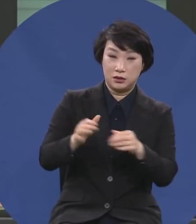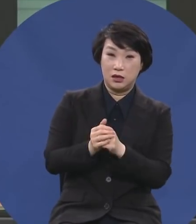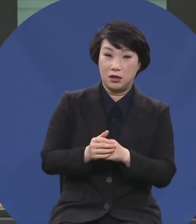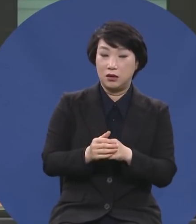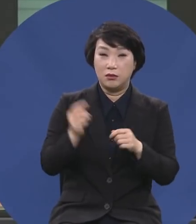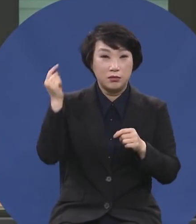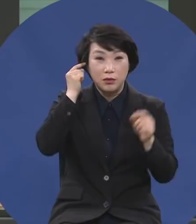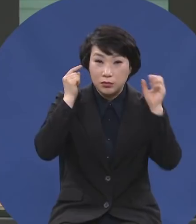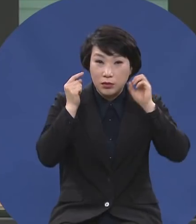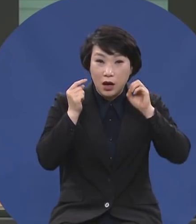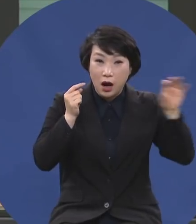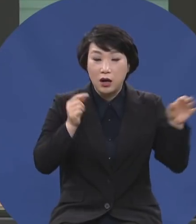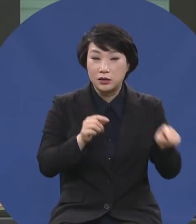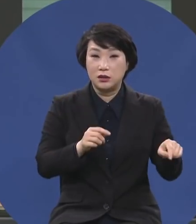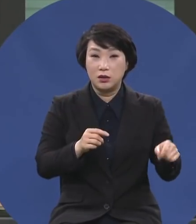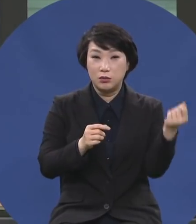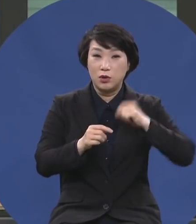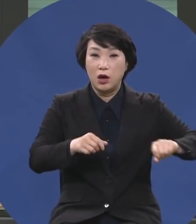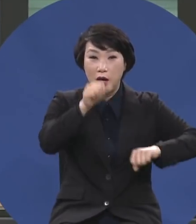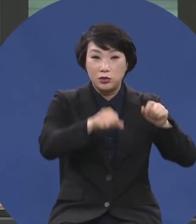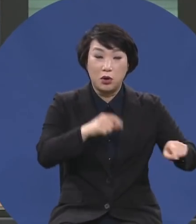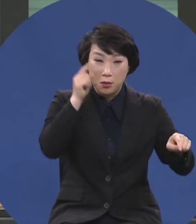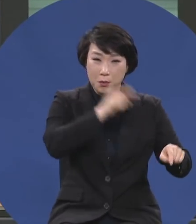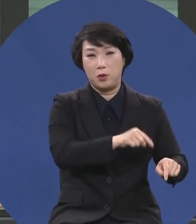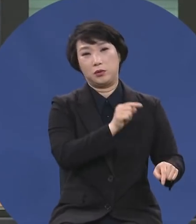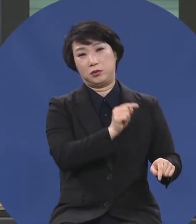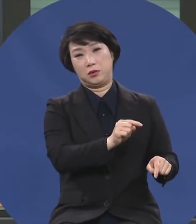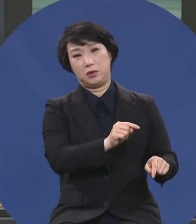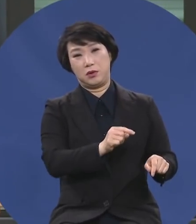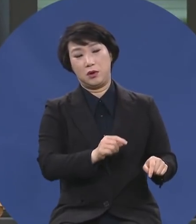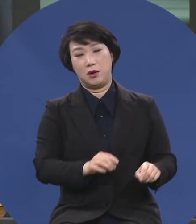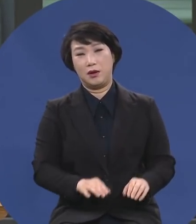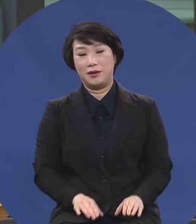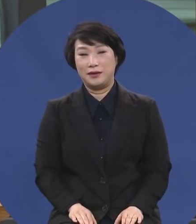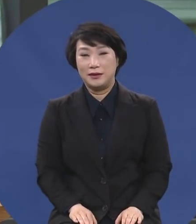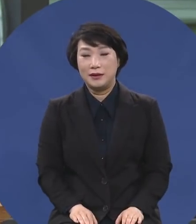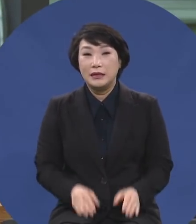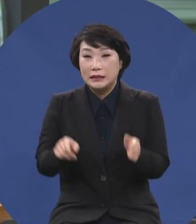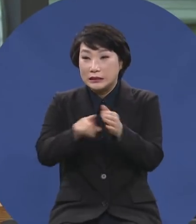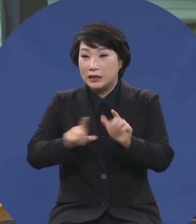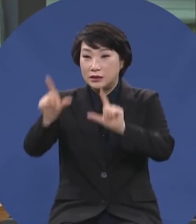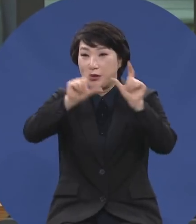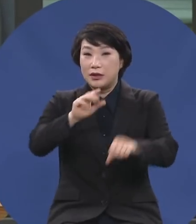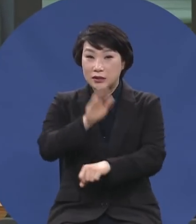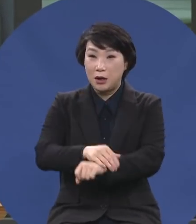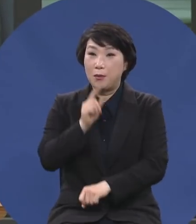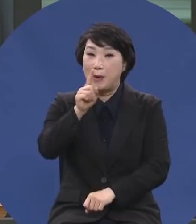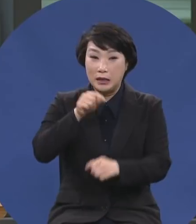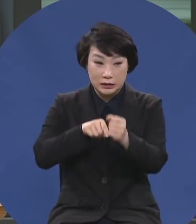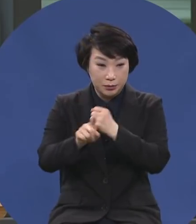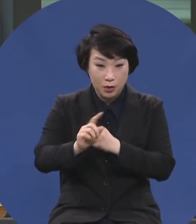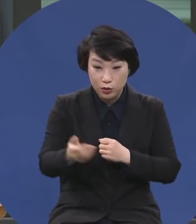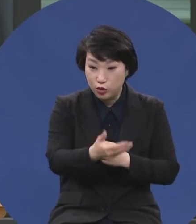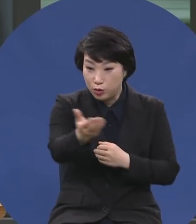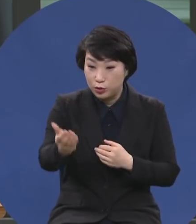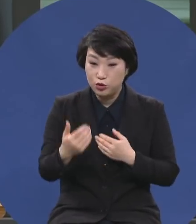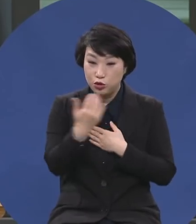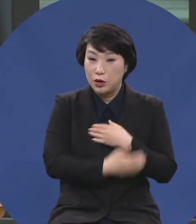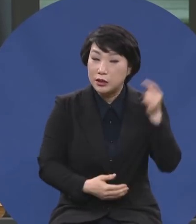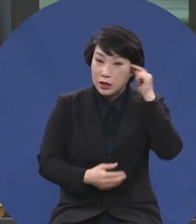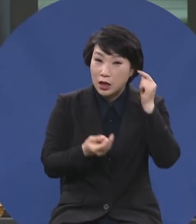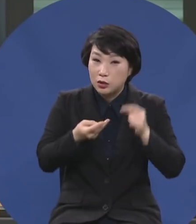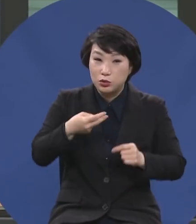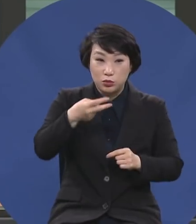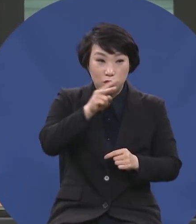행위, 이런 못된 행위를 하는 것들이다 이 말이오. 신앙생활을 잘못한다는 말은 육신의 생각으로